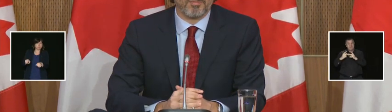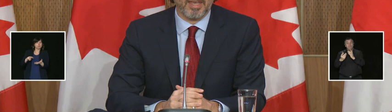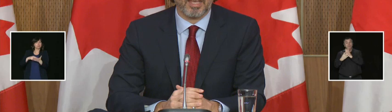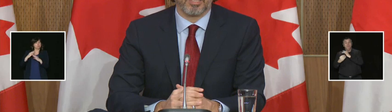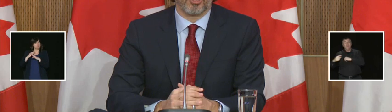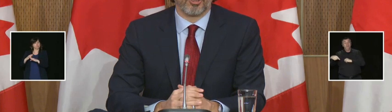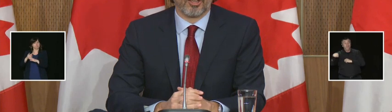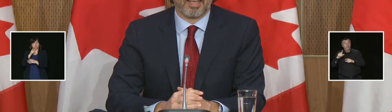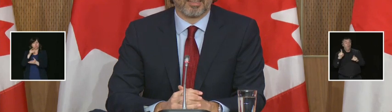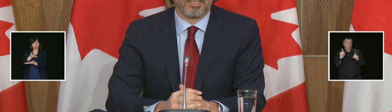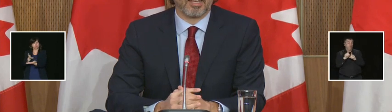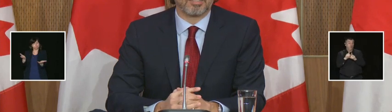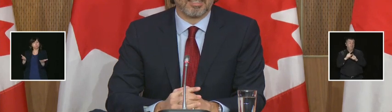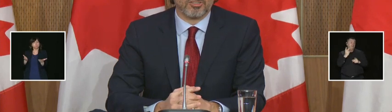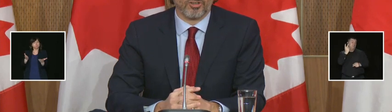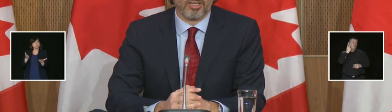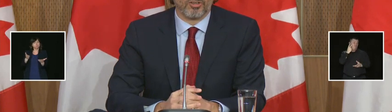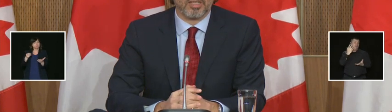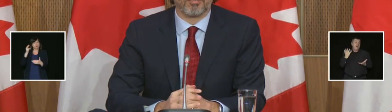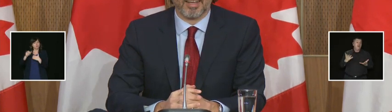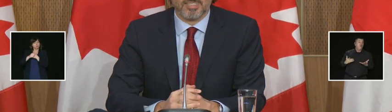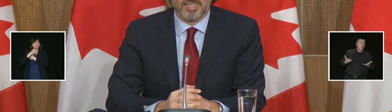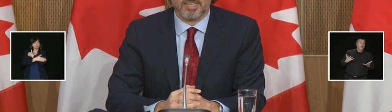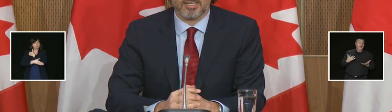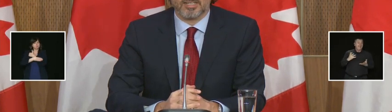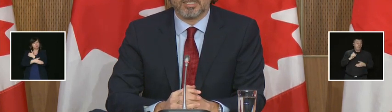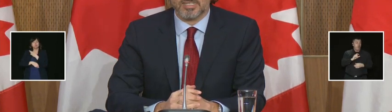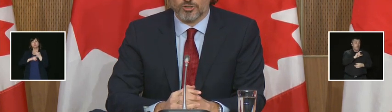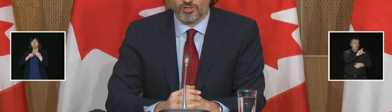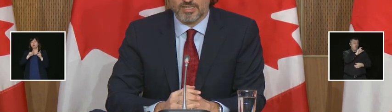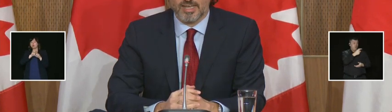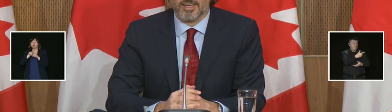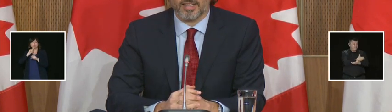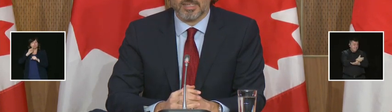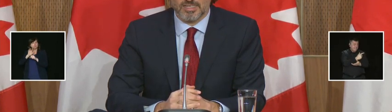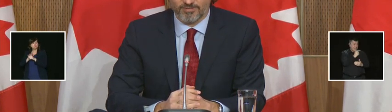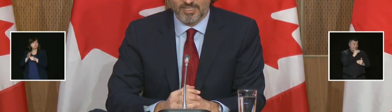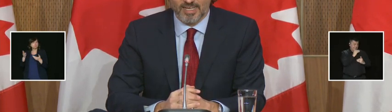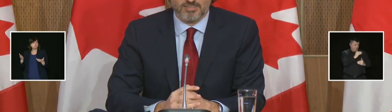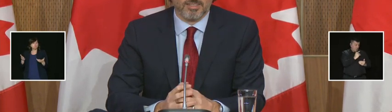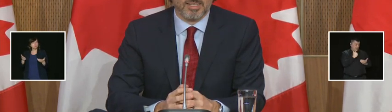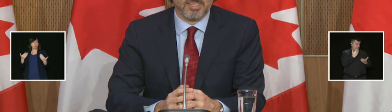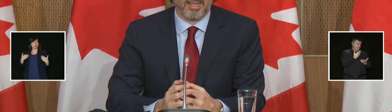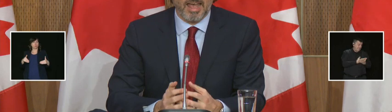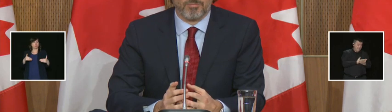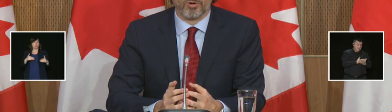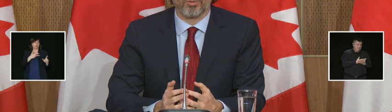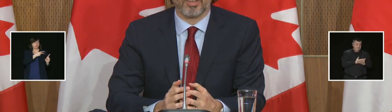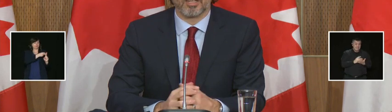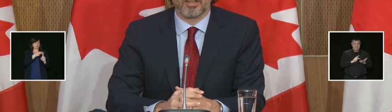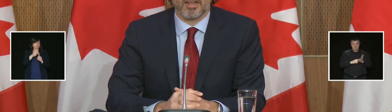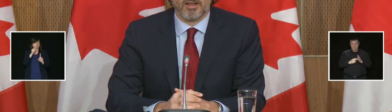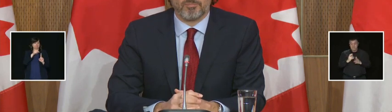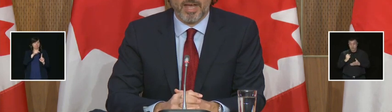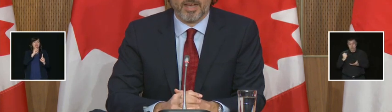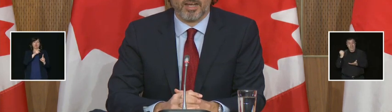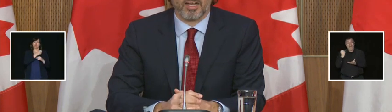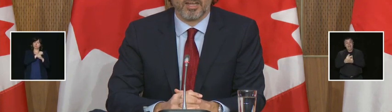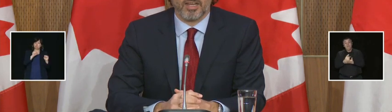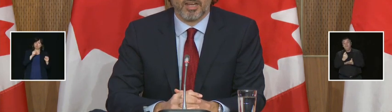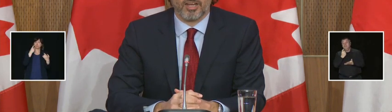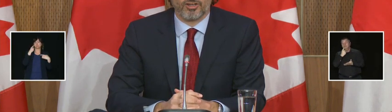mais regardez à s'assurer que des vaccins sécuritaire et efficace c'est-à-dire à prouver à